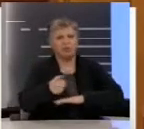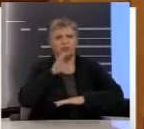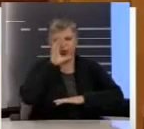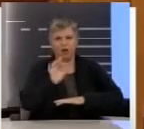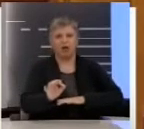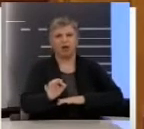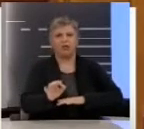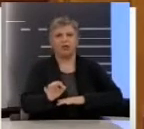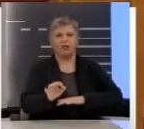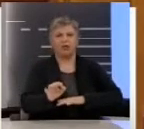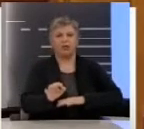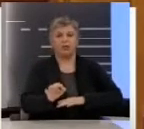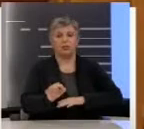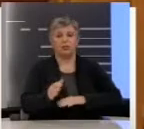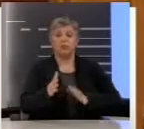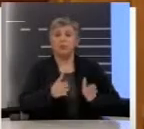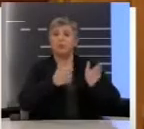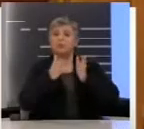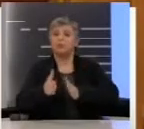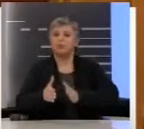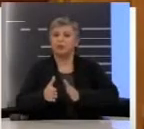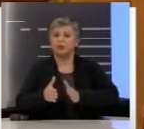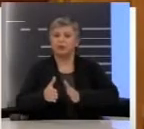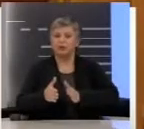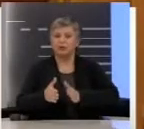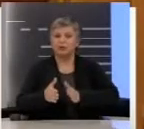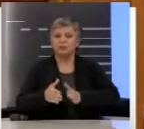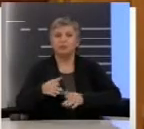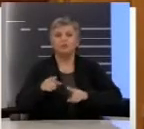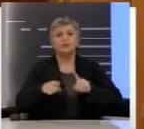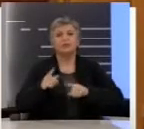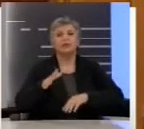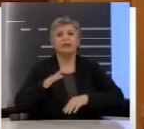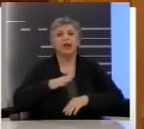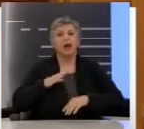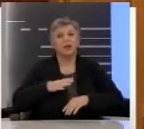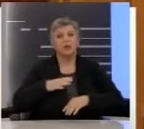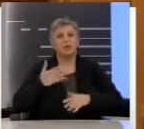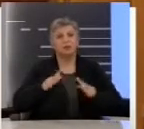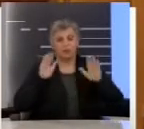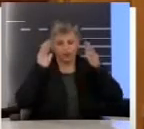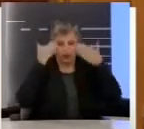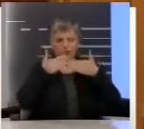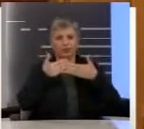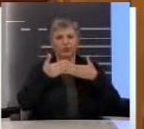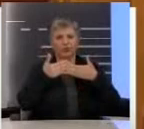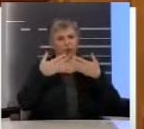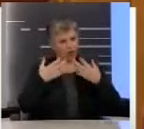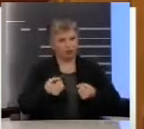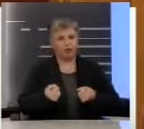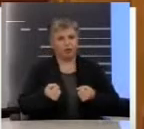επεισοδίου. Ή στις περιπτώσεις ανθρώπων του αυτιστικού φάσματος, πάλι μπορεί να